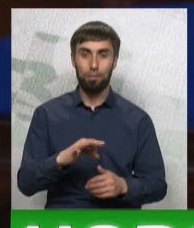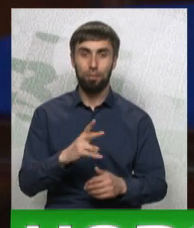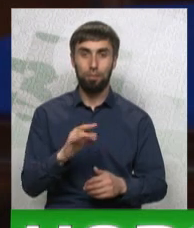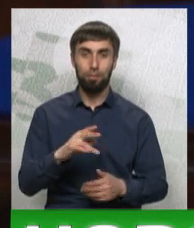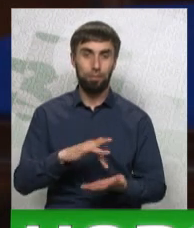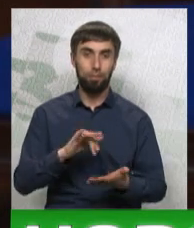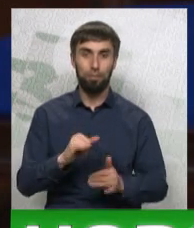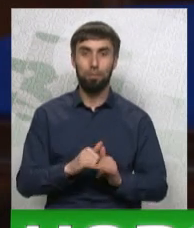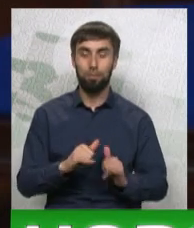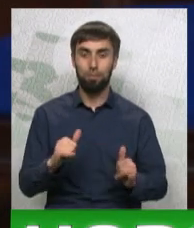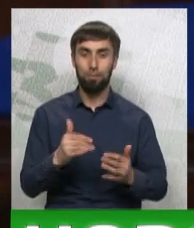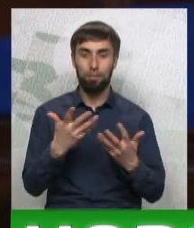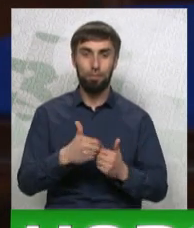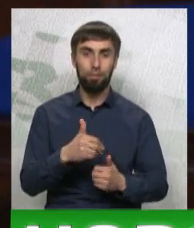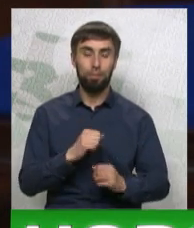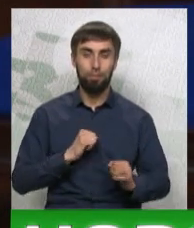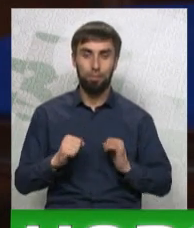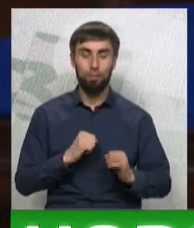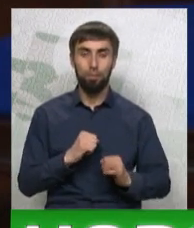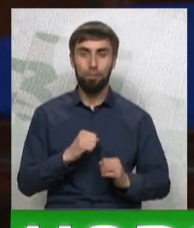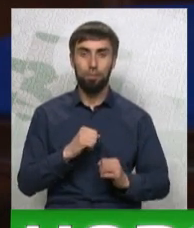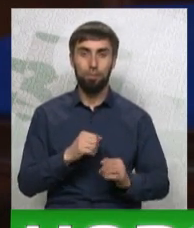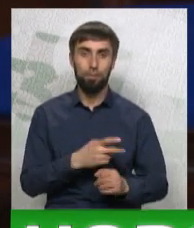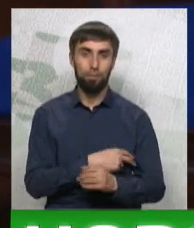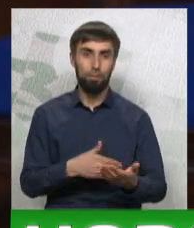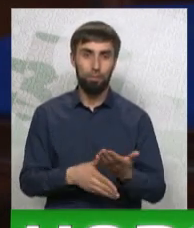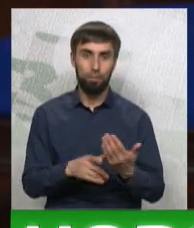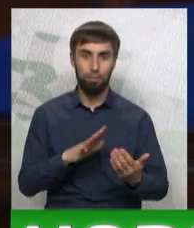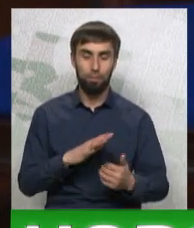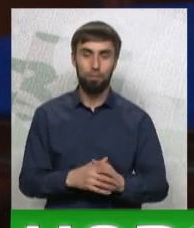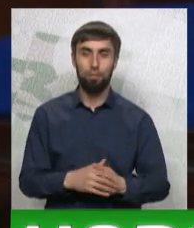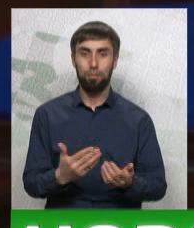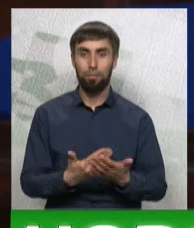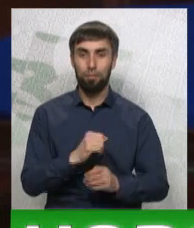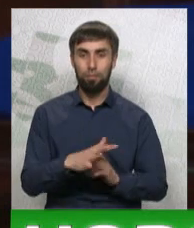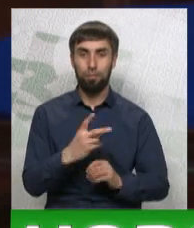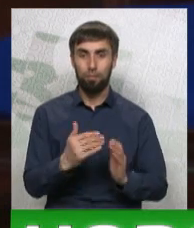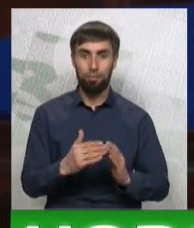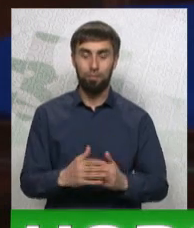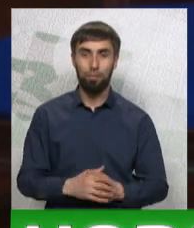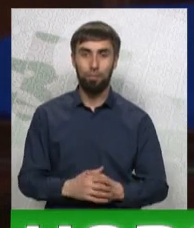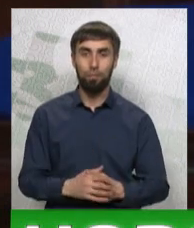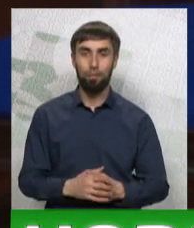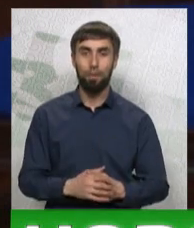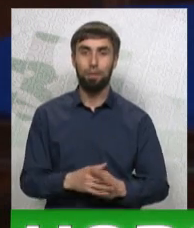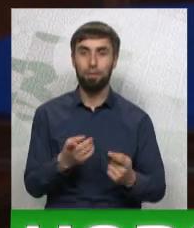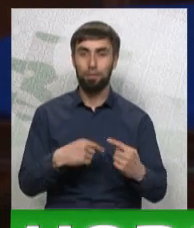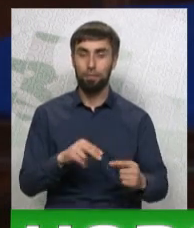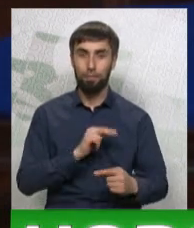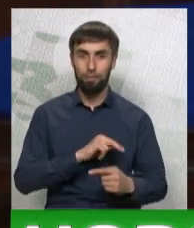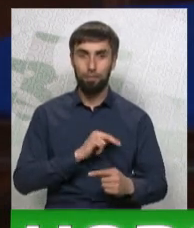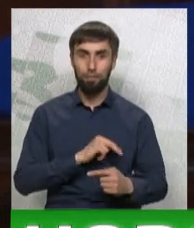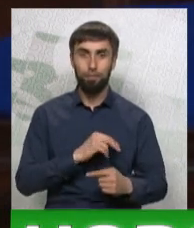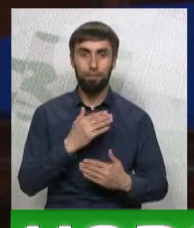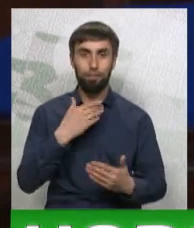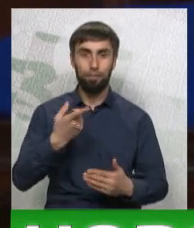ковид-центров и увеличено количество бригад для оказания медицинской помощи пациентам с новой коронавирусной инфекцией на дому. Организована работа